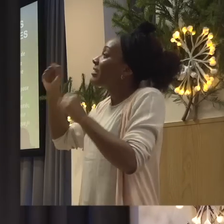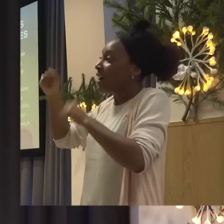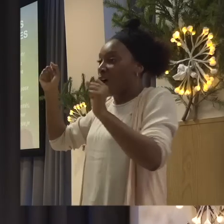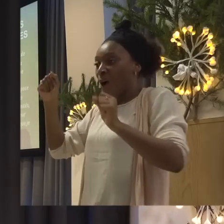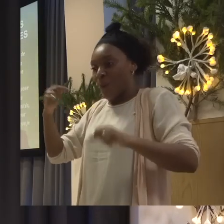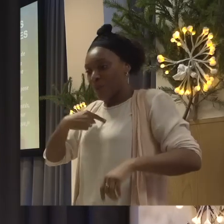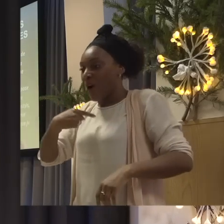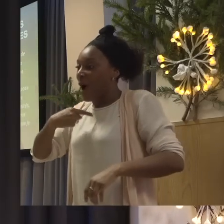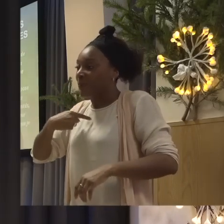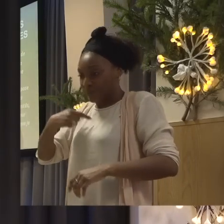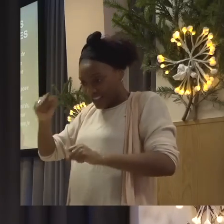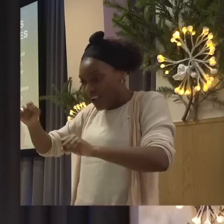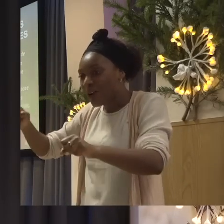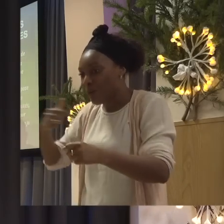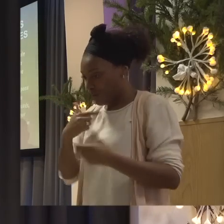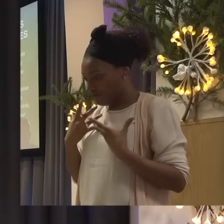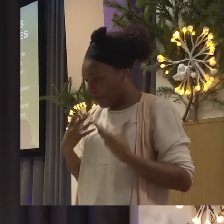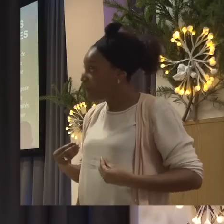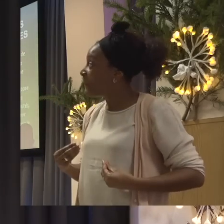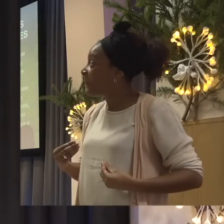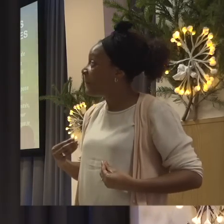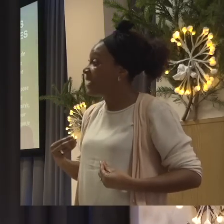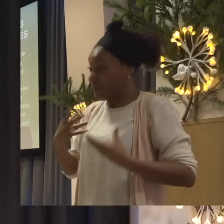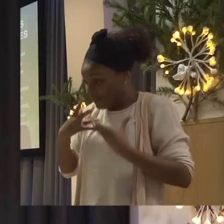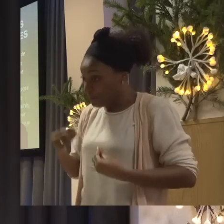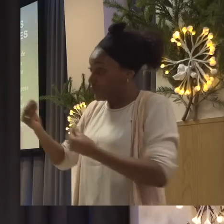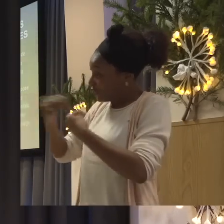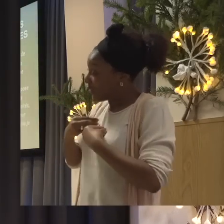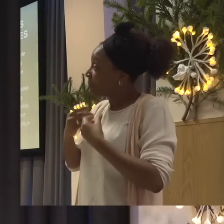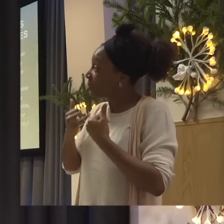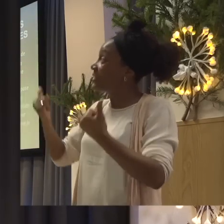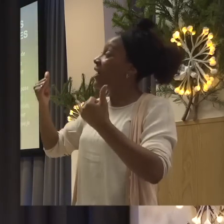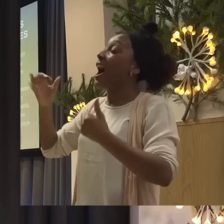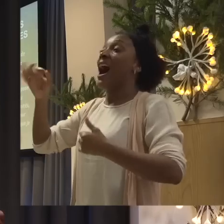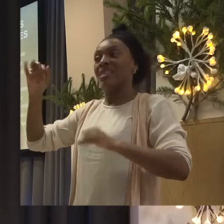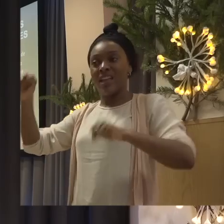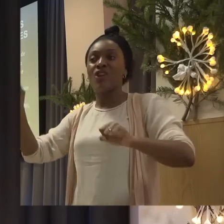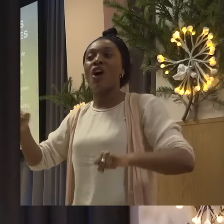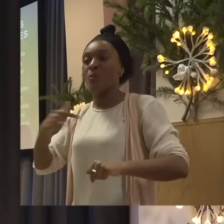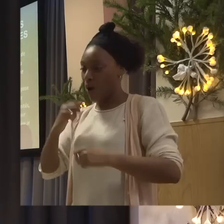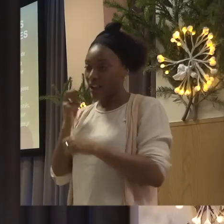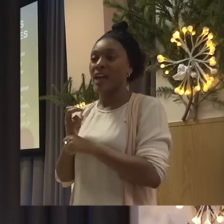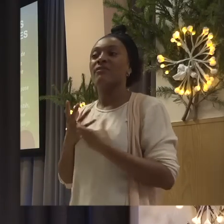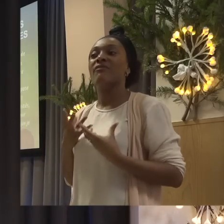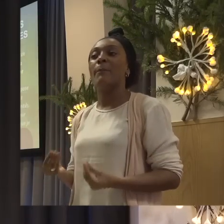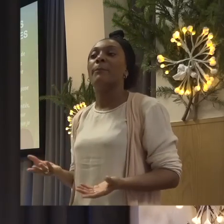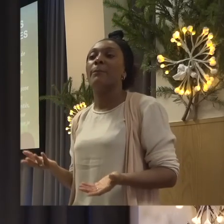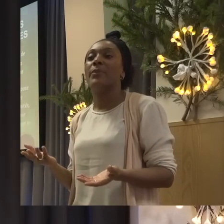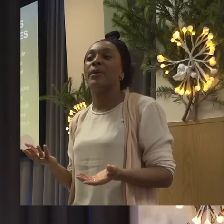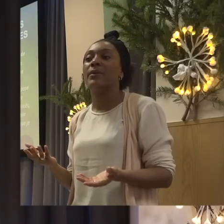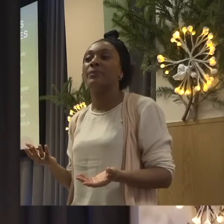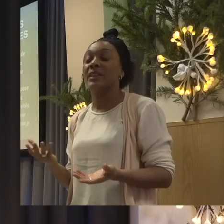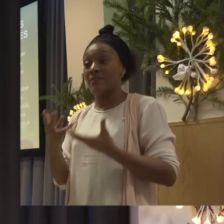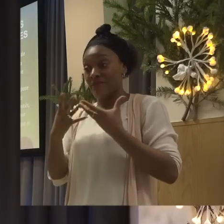glorifierai, plus volontiers de mes faiblesses, dans les faiblesses, lesquelles, on ne les dit pas forcément, mais les faiblesses sont